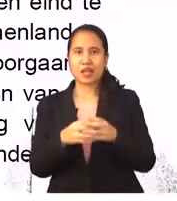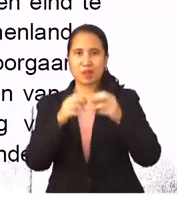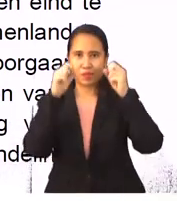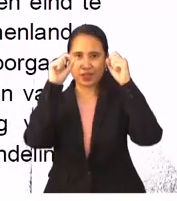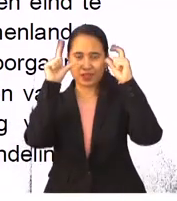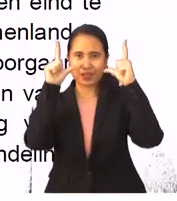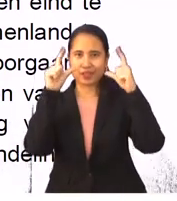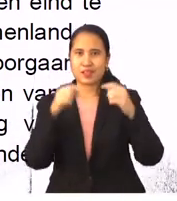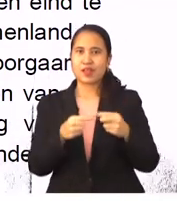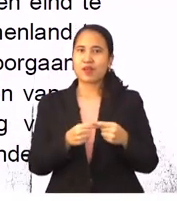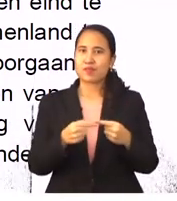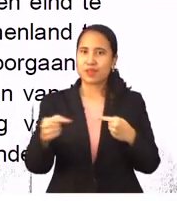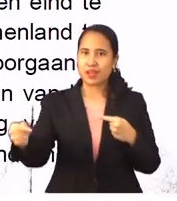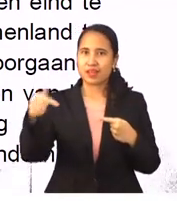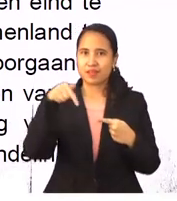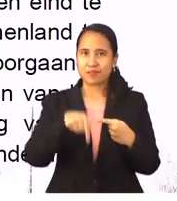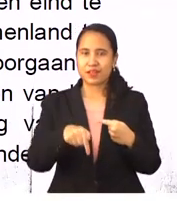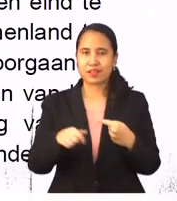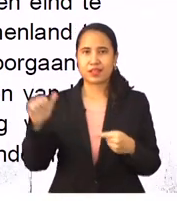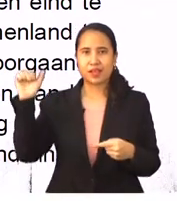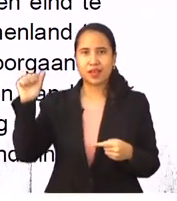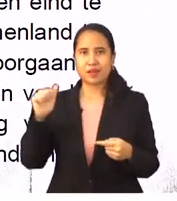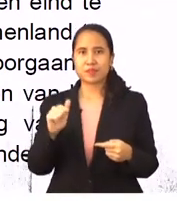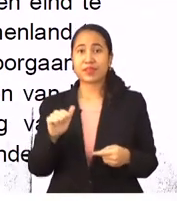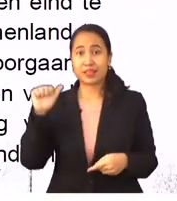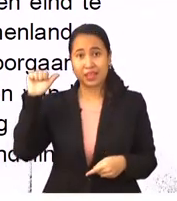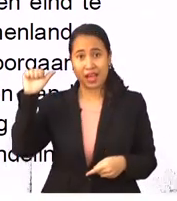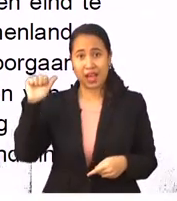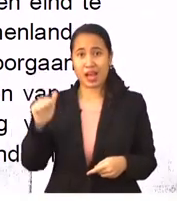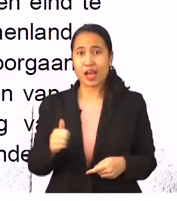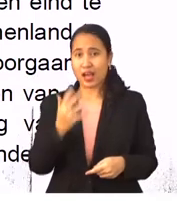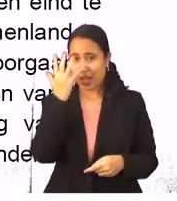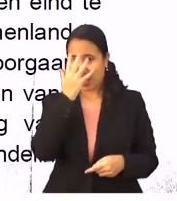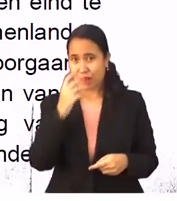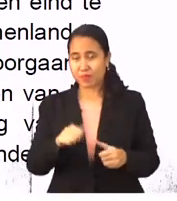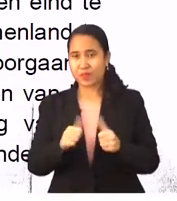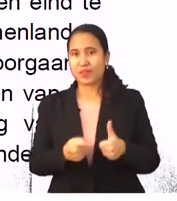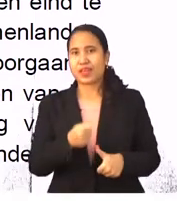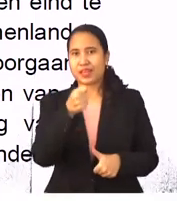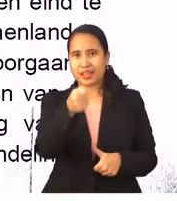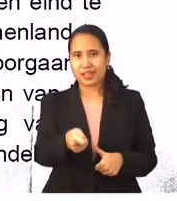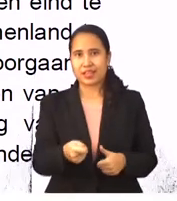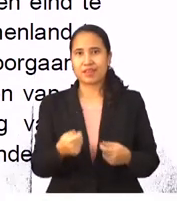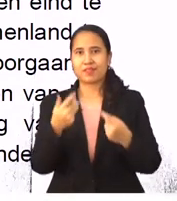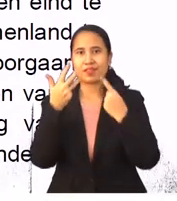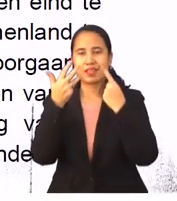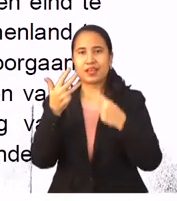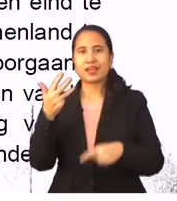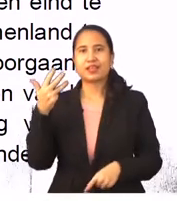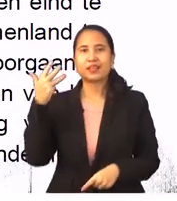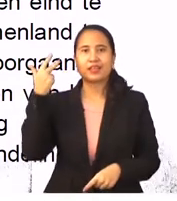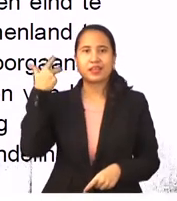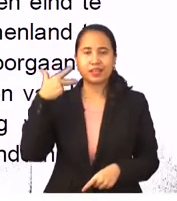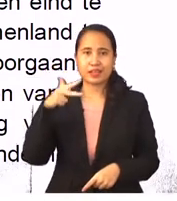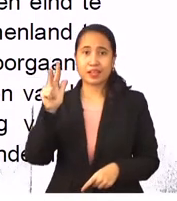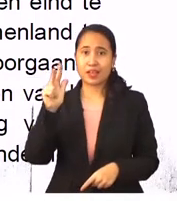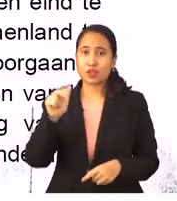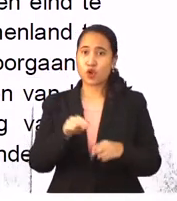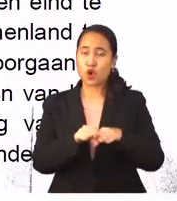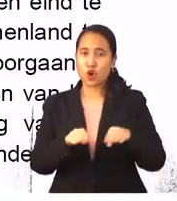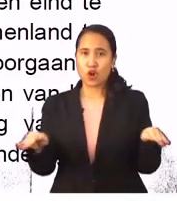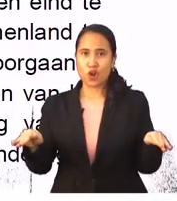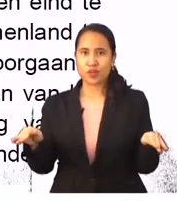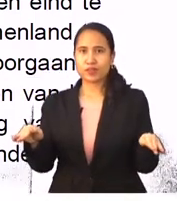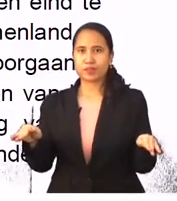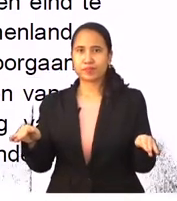het verlengde hiervan lag aan de amnestieverlening in gevolg de Amnestiewet van 1989 in Suriname ten grondslag